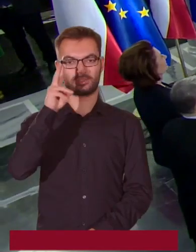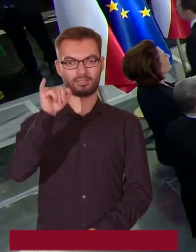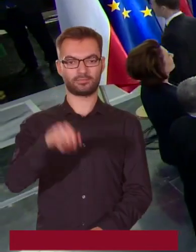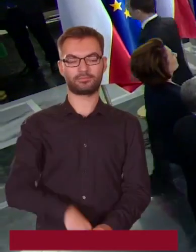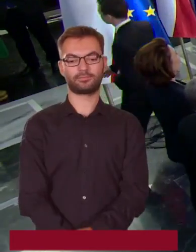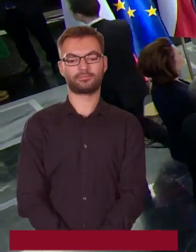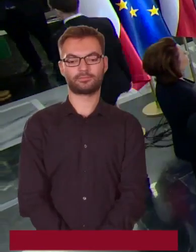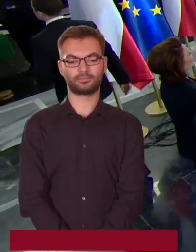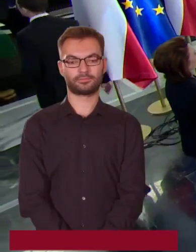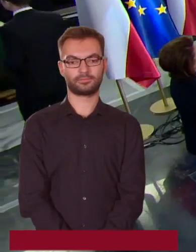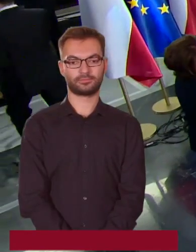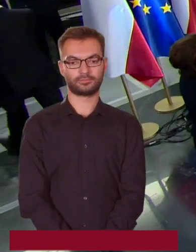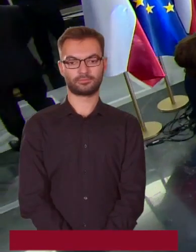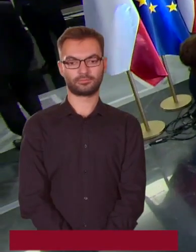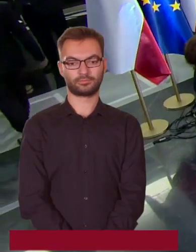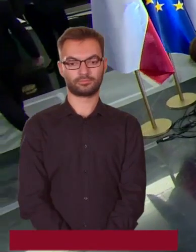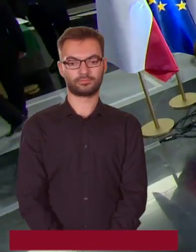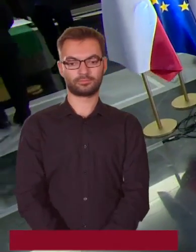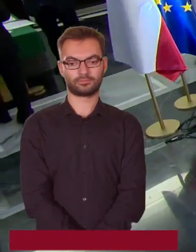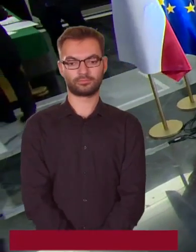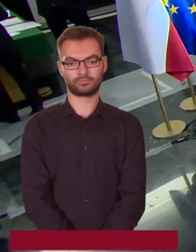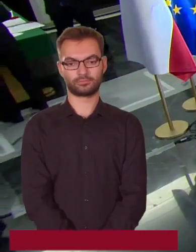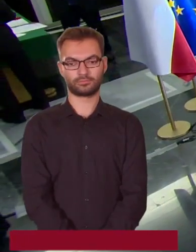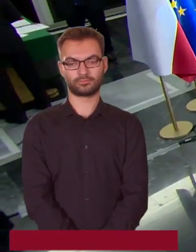Kaleta jeszcze nie wyczytana. Dobrze.